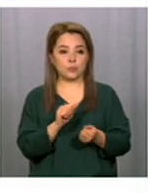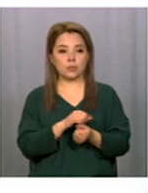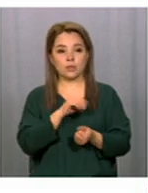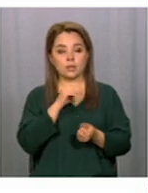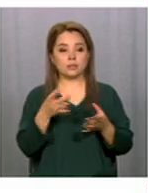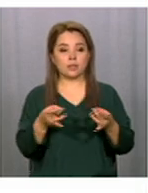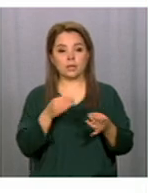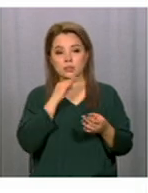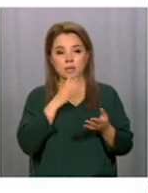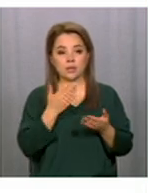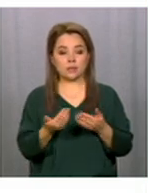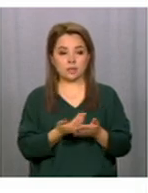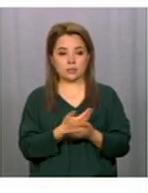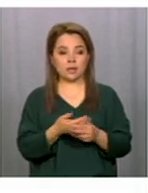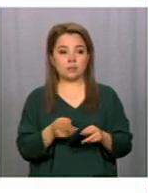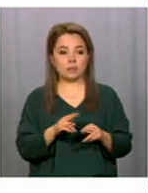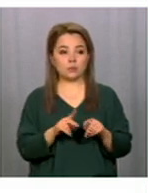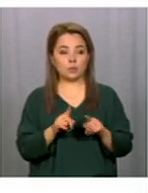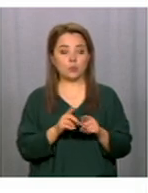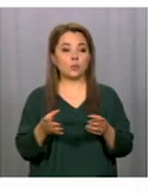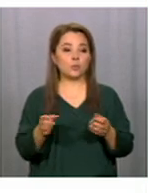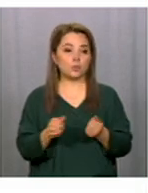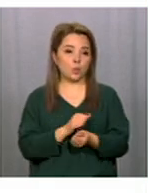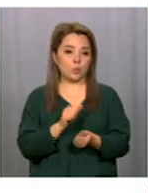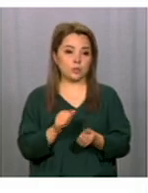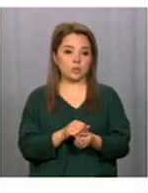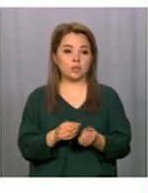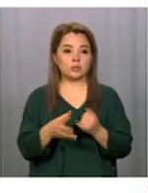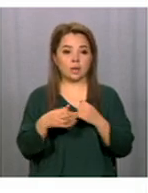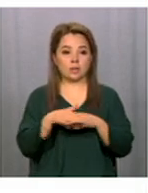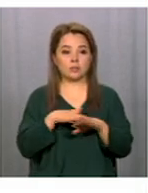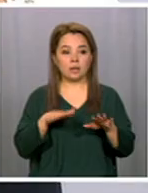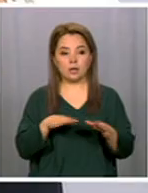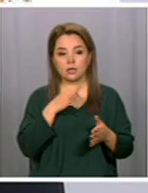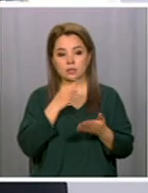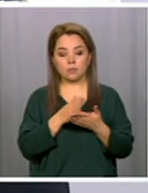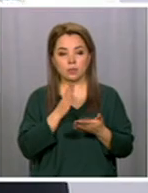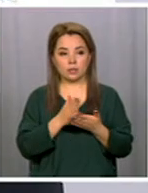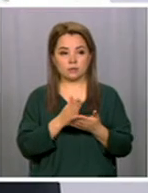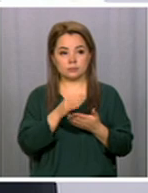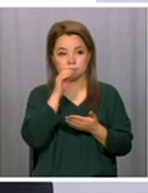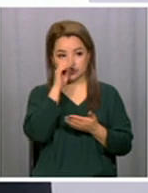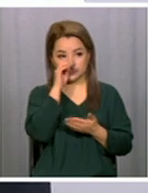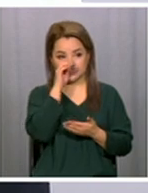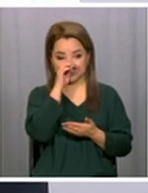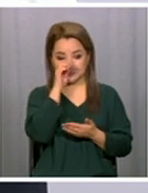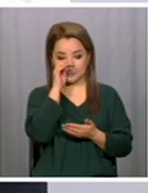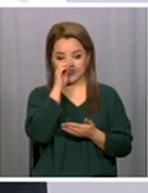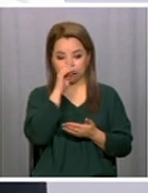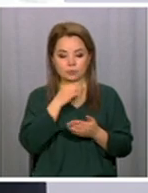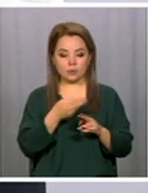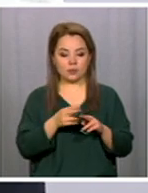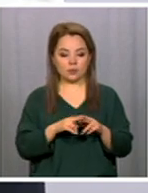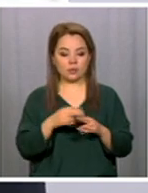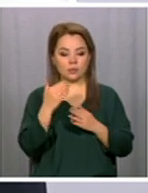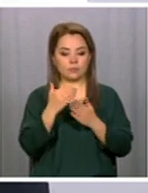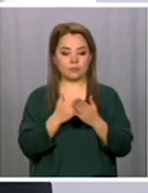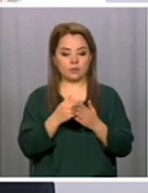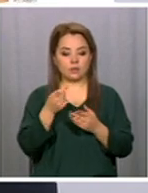жетіспеушілігі тапшылығының арқасында шөл зонасы ұласады. Балалар, экожүйедегі өзара